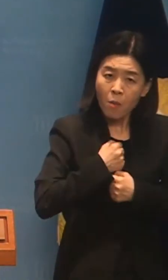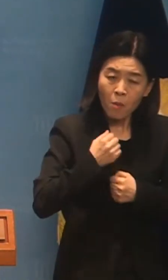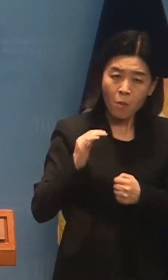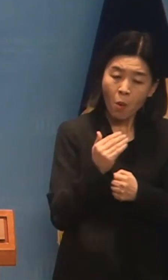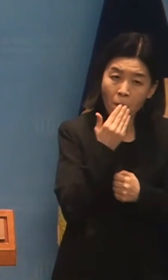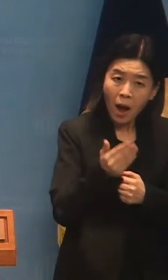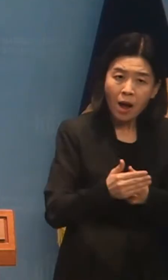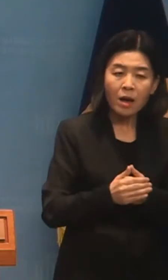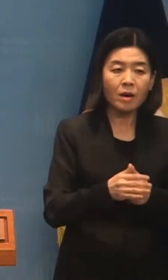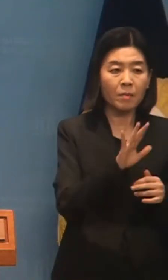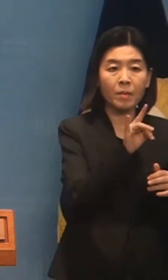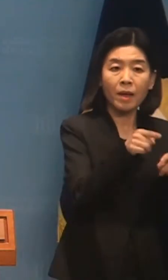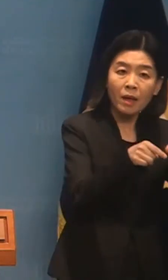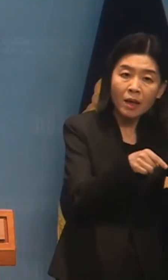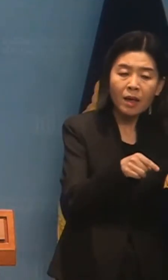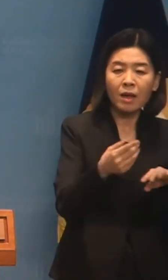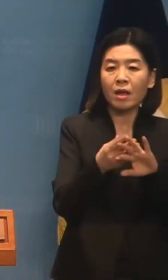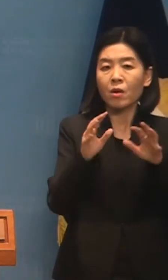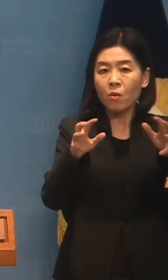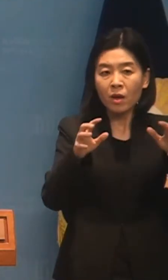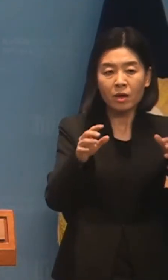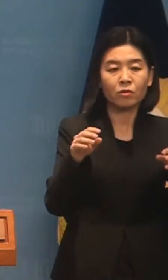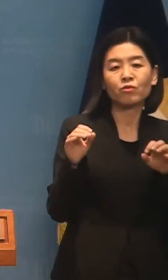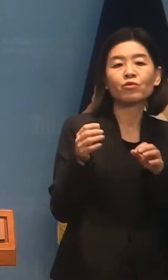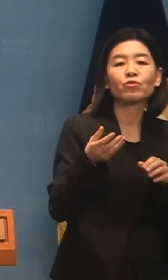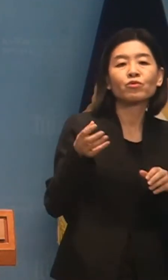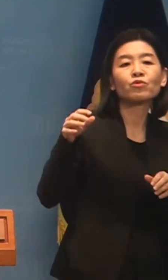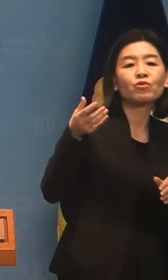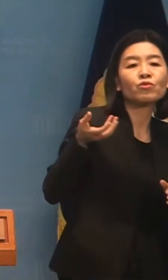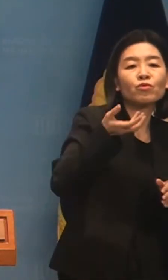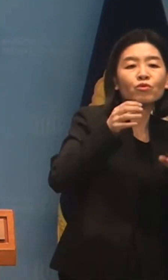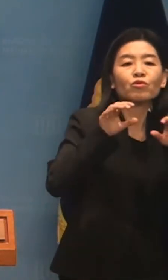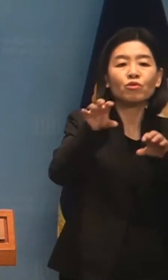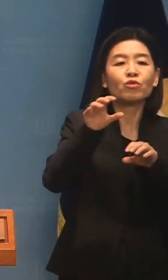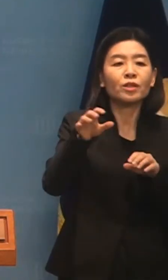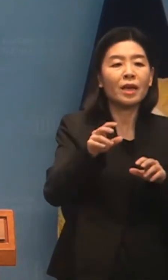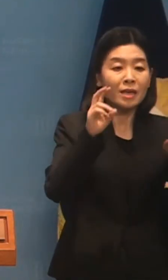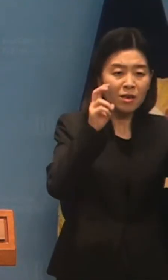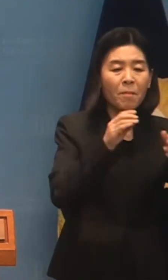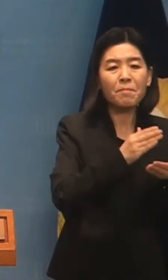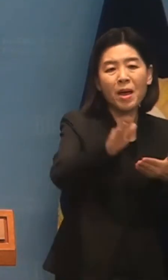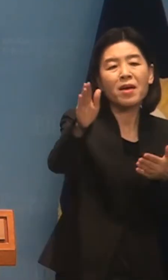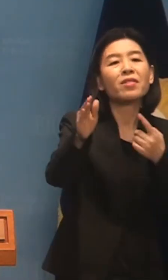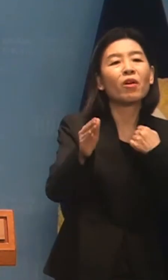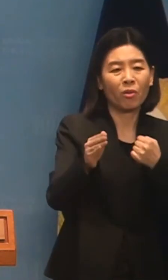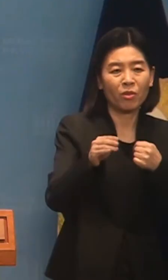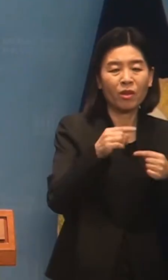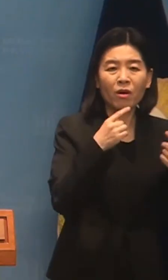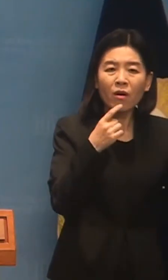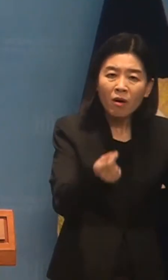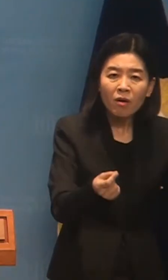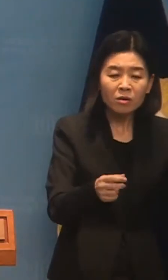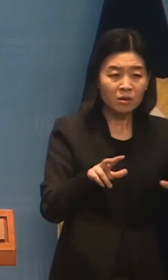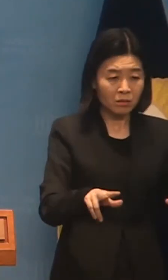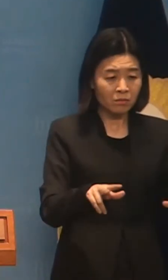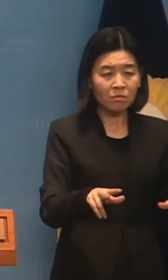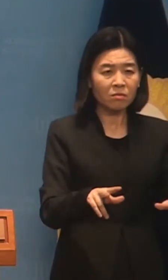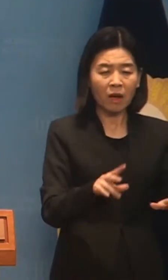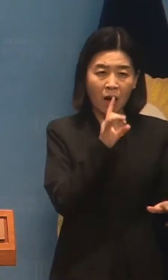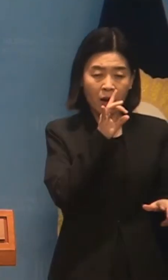투자 기업을 쫓아내고 산업을 국유화하며 경제를 파탄냈습니다. 지금 우리에게 필요한 것은